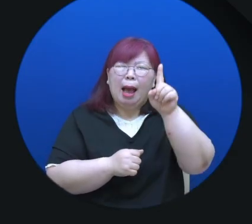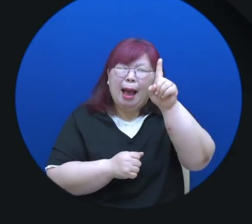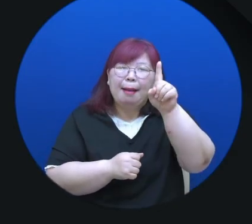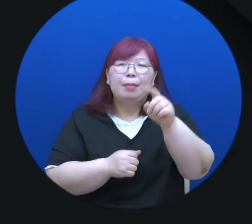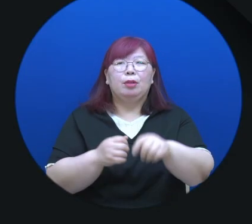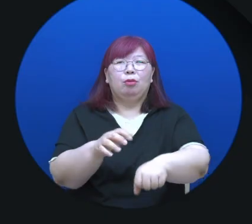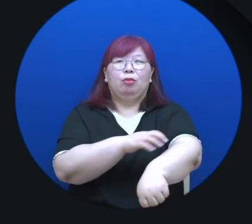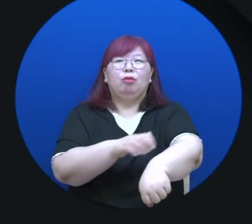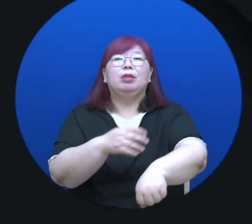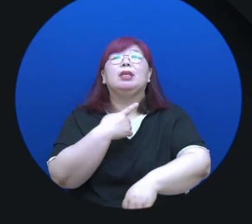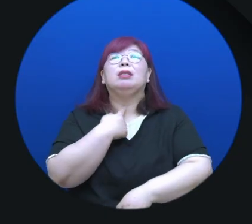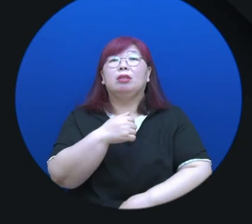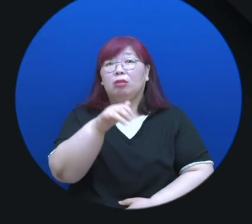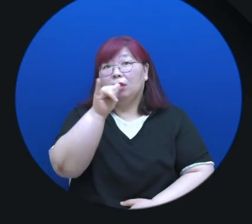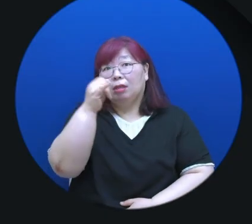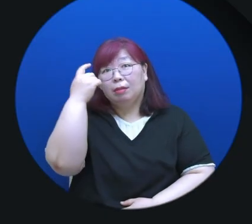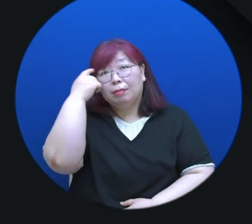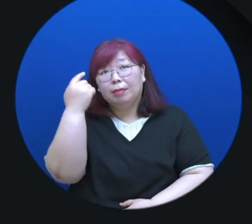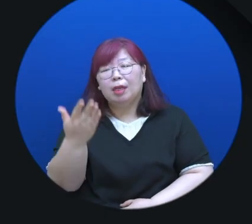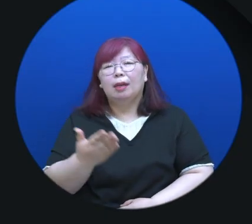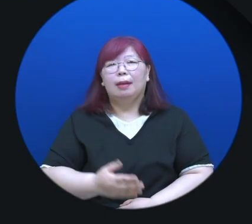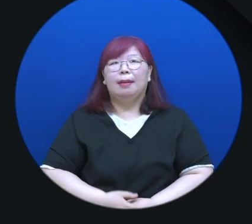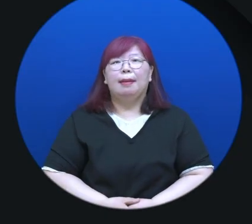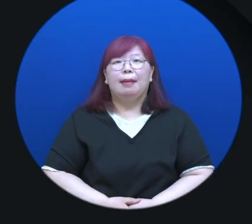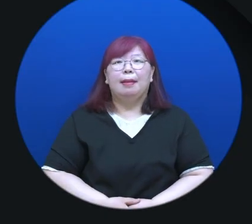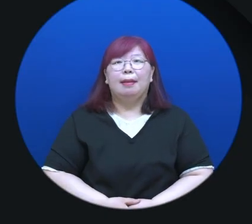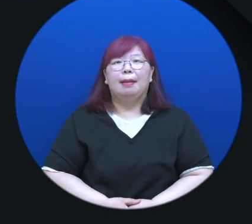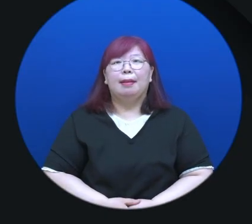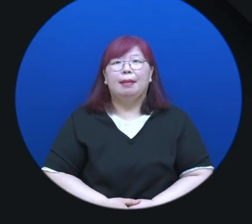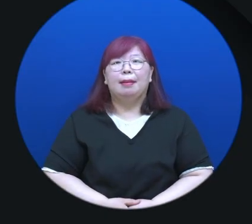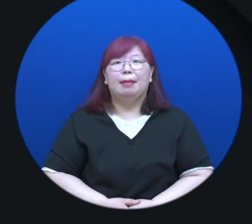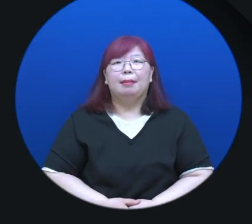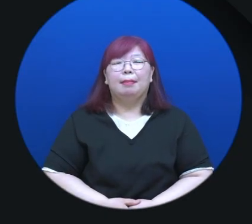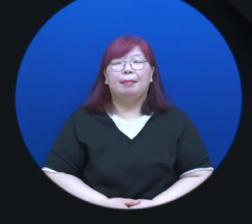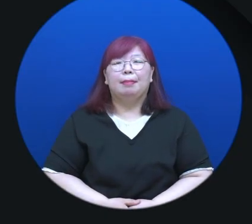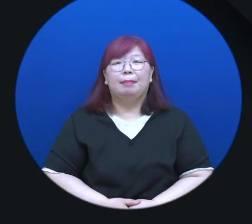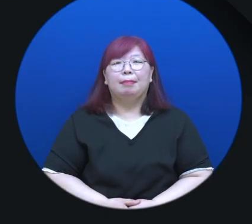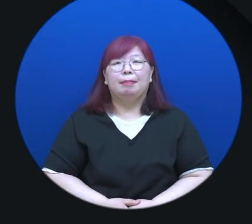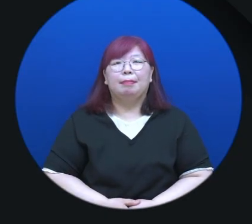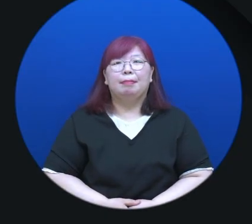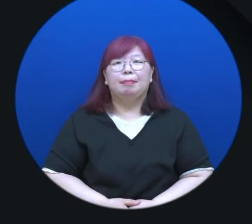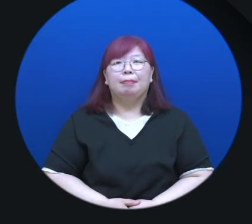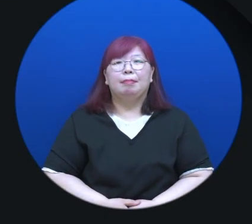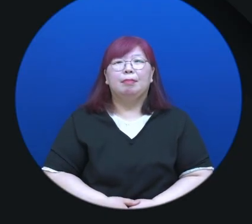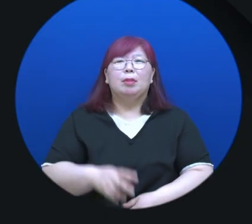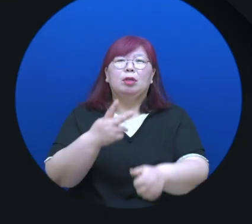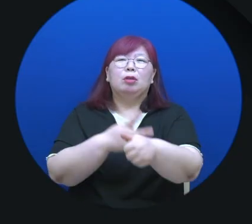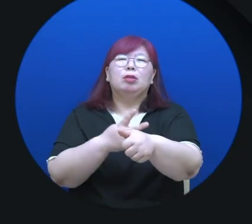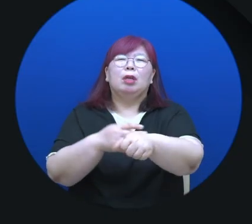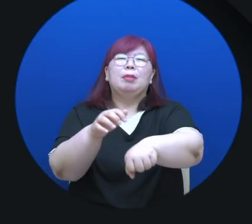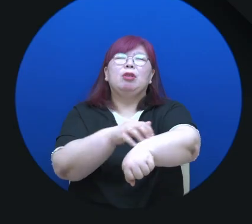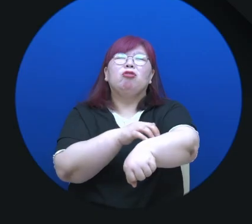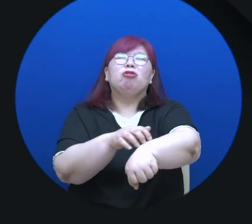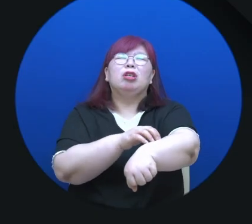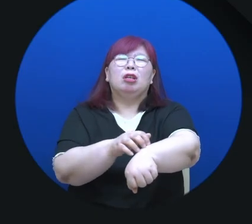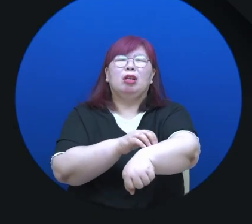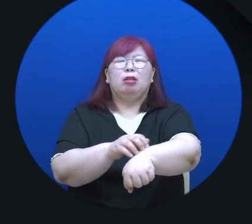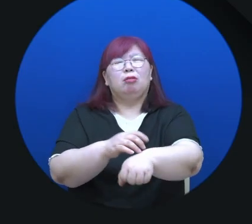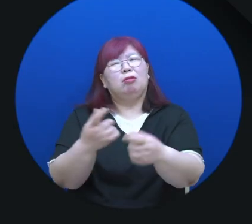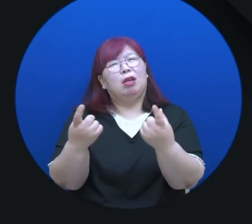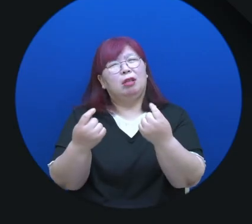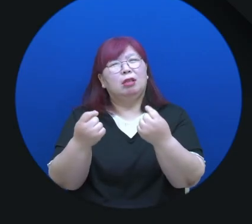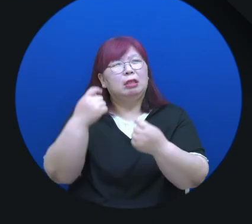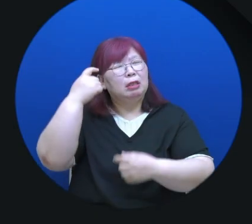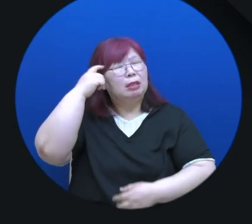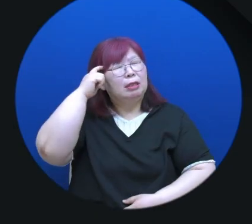귀찮았던 적 없으셨나요? 한 번도 귀찮았던 적 없으세요? 선생님이 귀찮아하실까 봐 너무